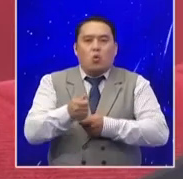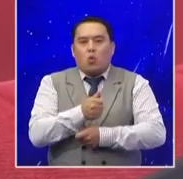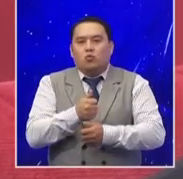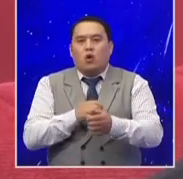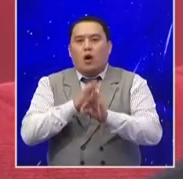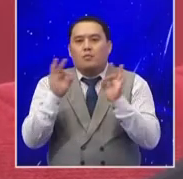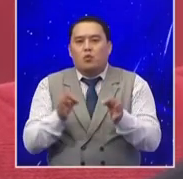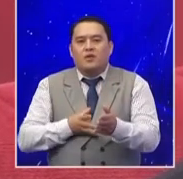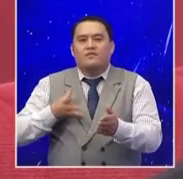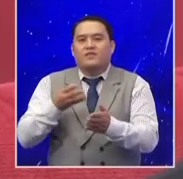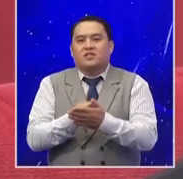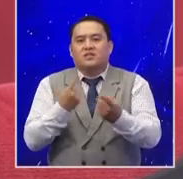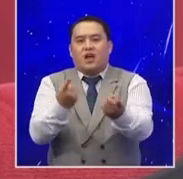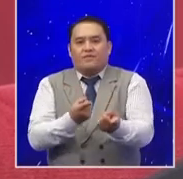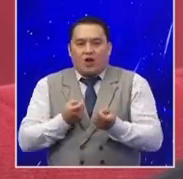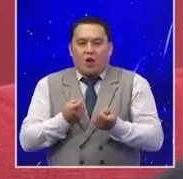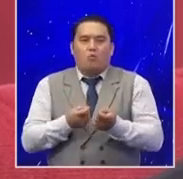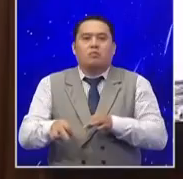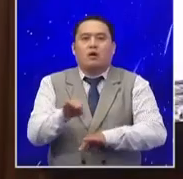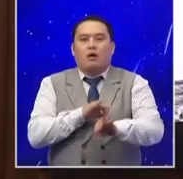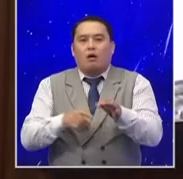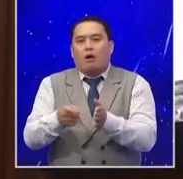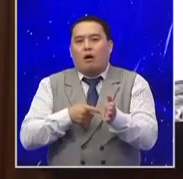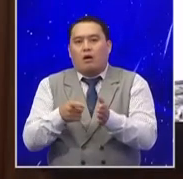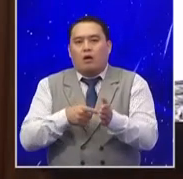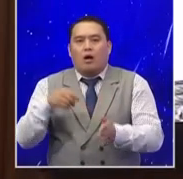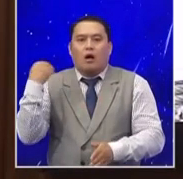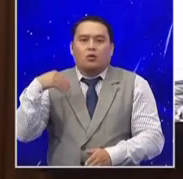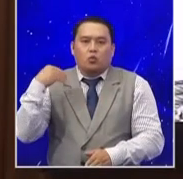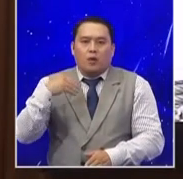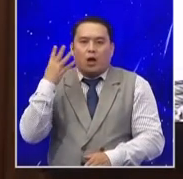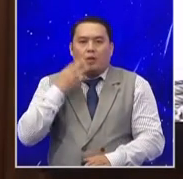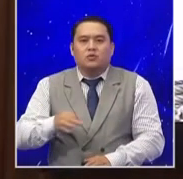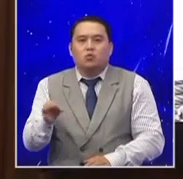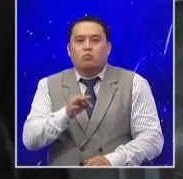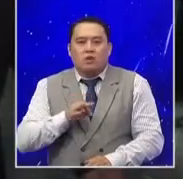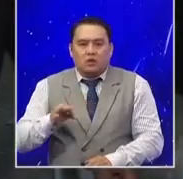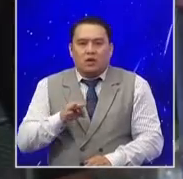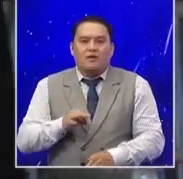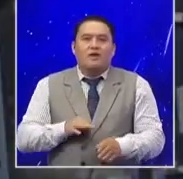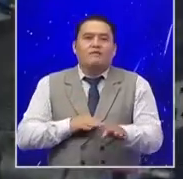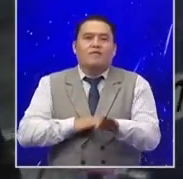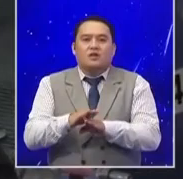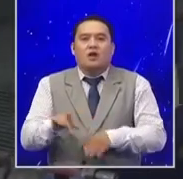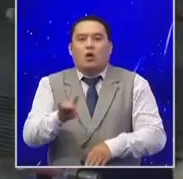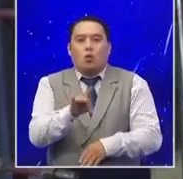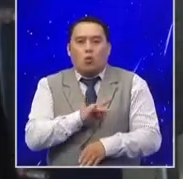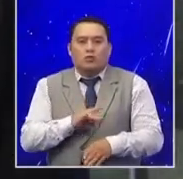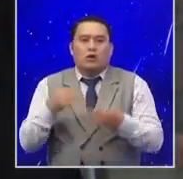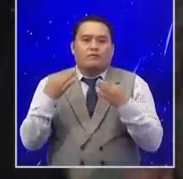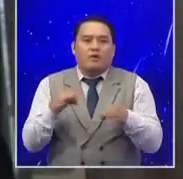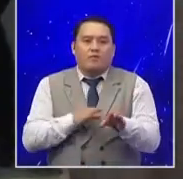по объему инвестиций запускаемых проектов являются Карагандинская, Актюбинская и Алматинская области. Так, в нынешнем регионе в этом